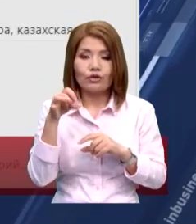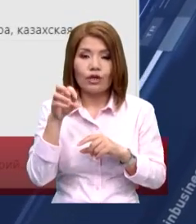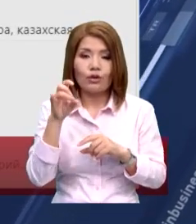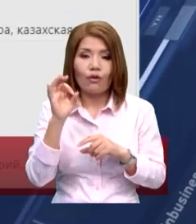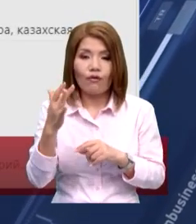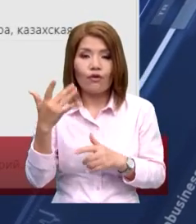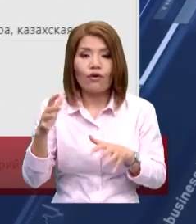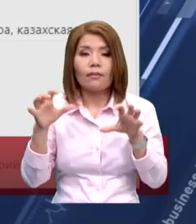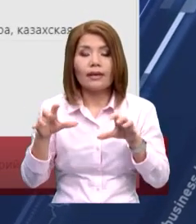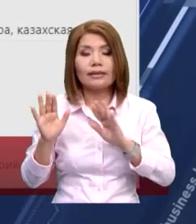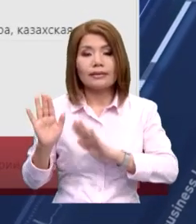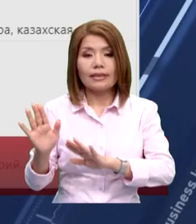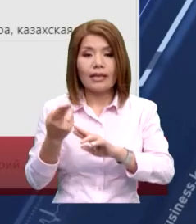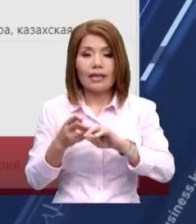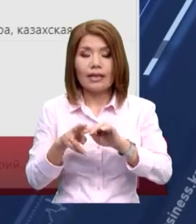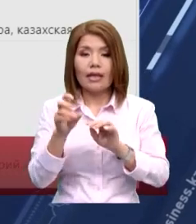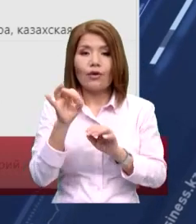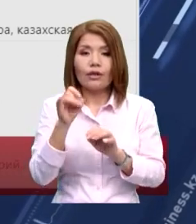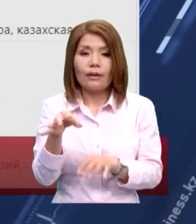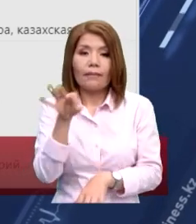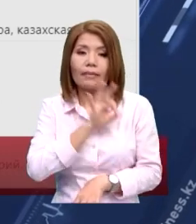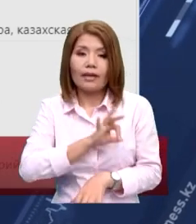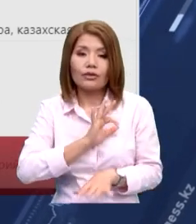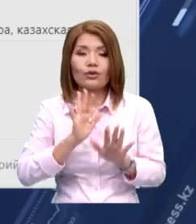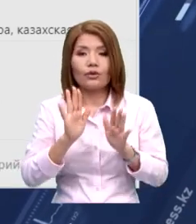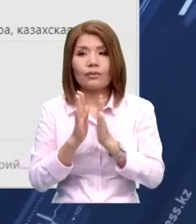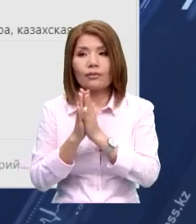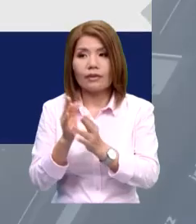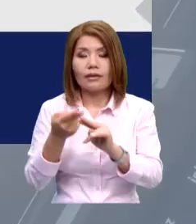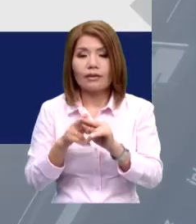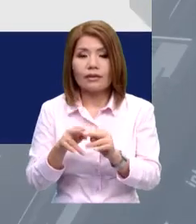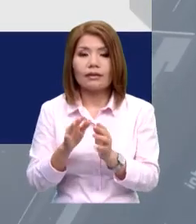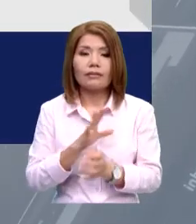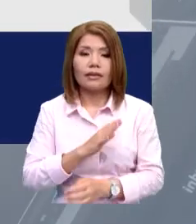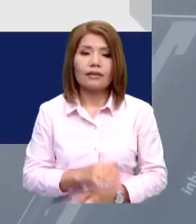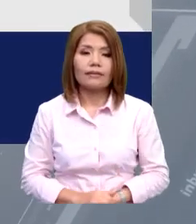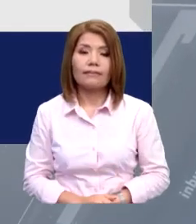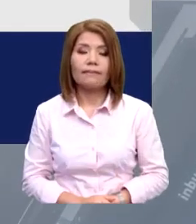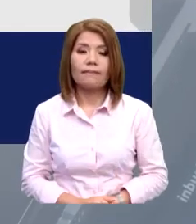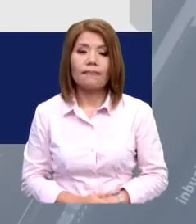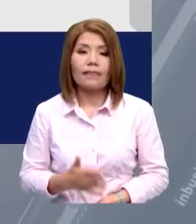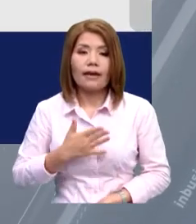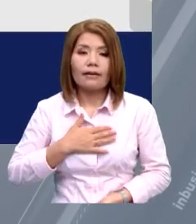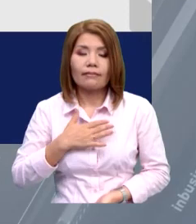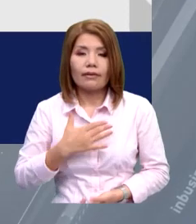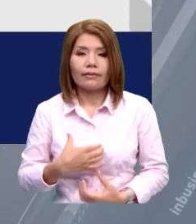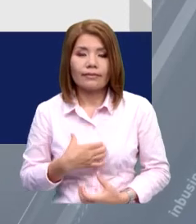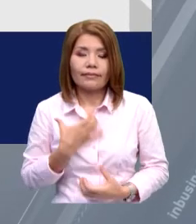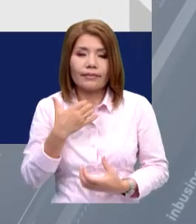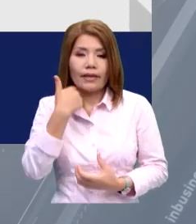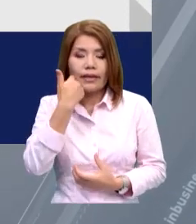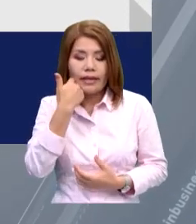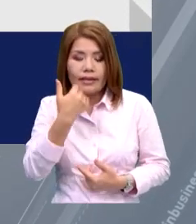оның орынбасары Дәрмен Садуақасов өзім пайдаланып ақша сұратпақ болған. Мен үшін бұл өте ұят жағдай.